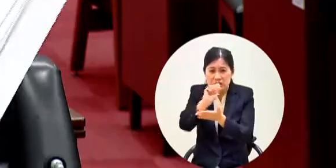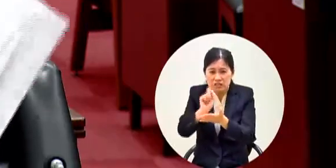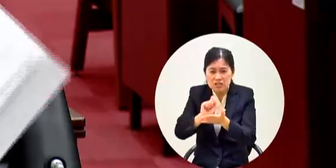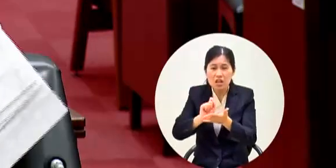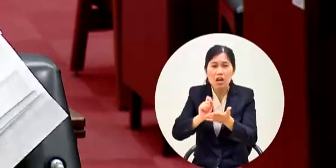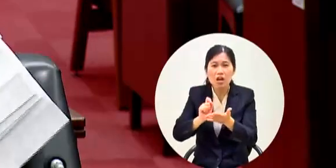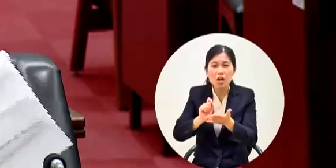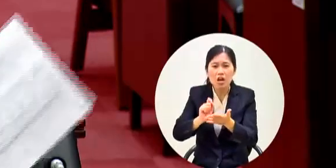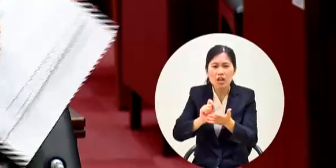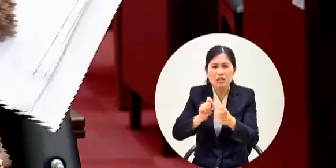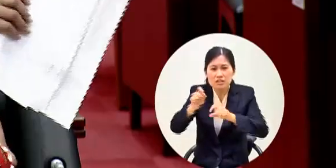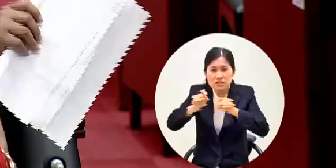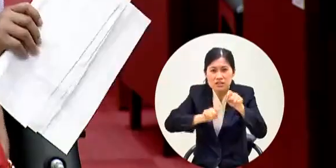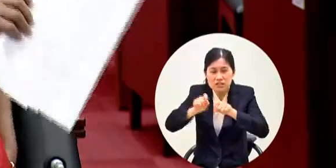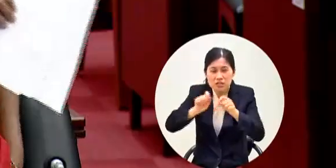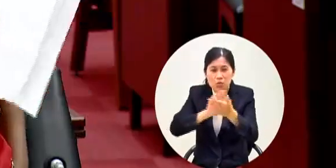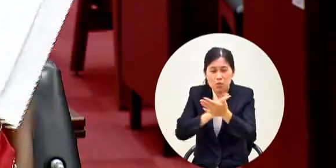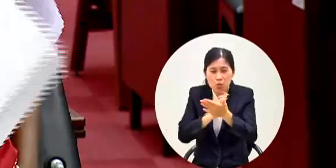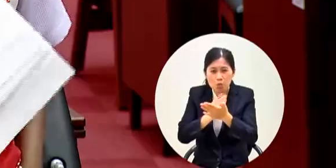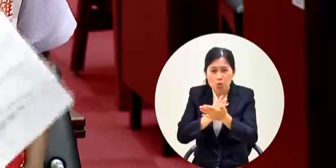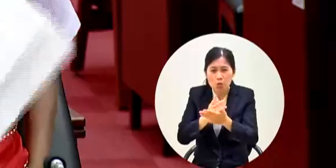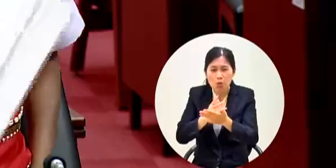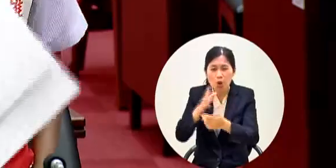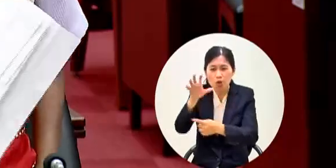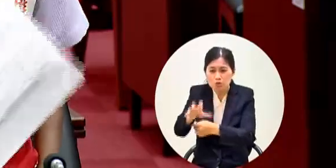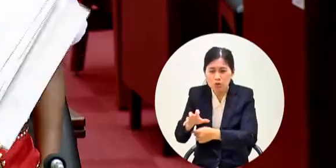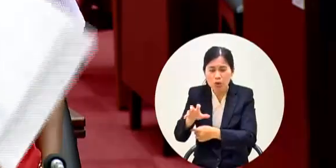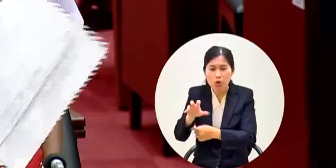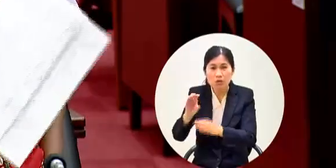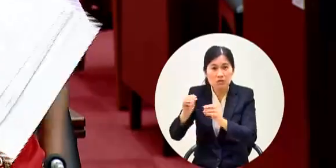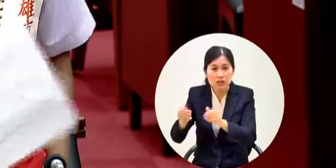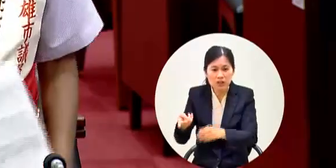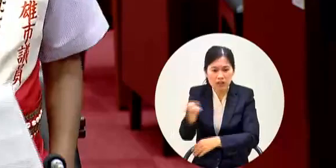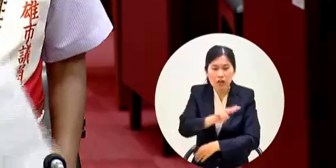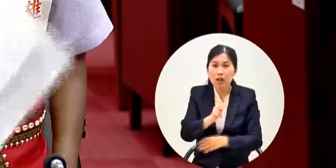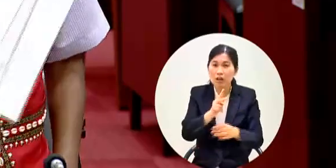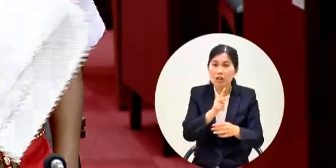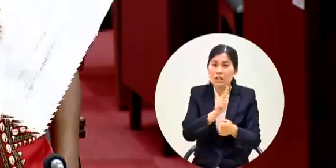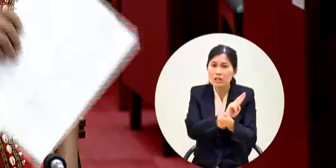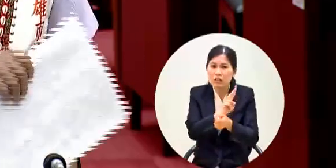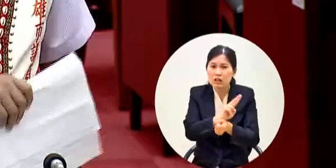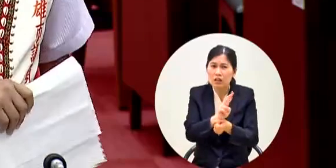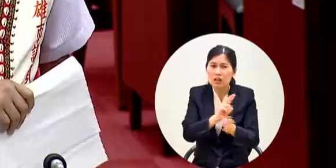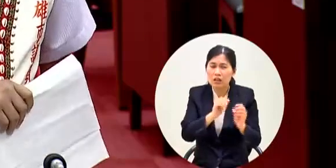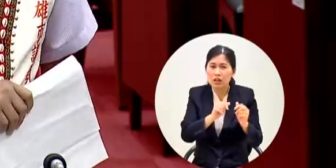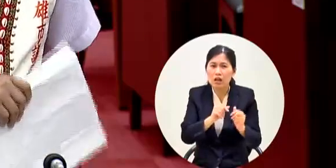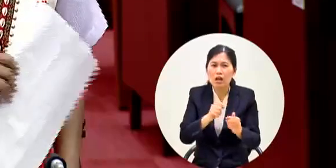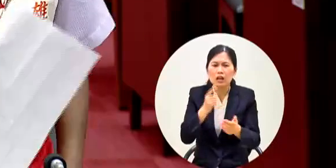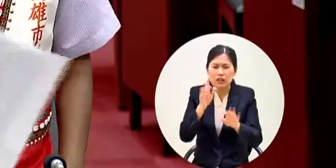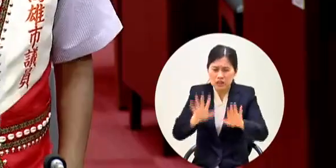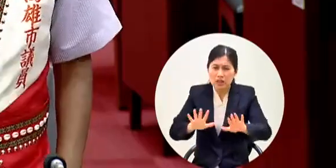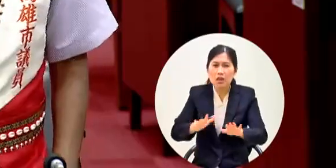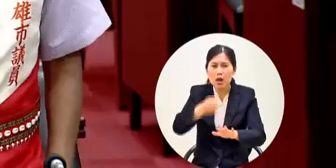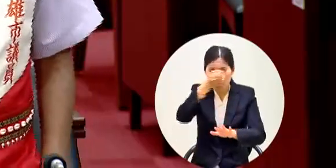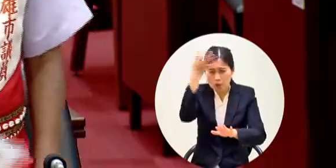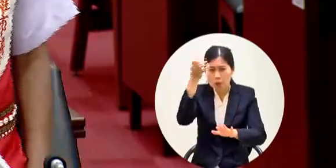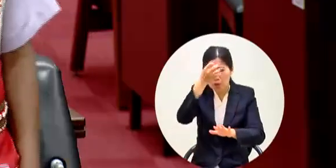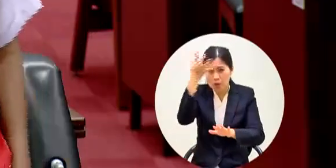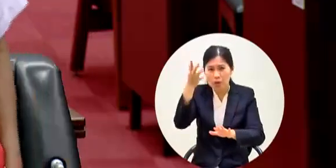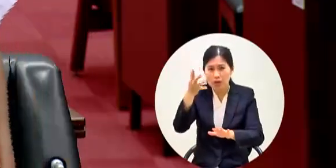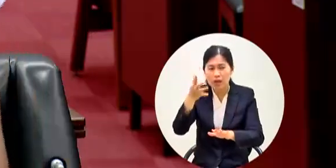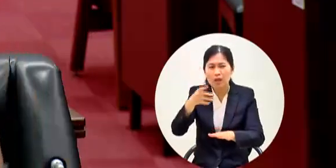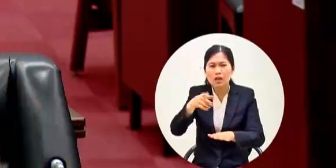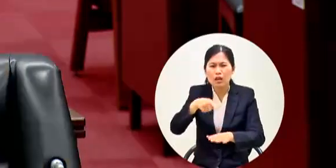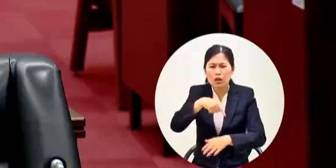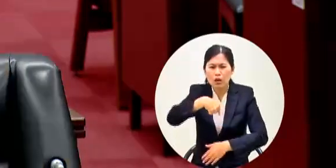划你可会不会写？可能不会。因为要求我们原住民一